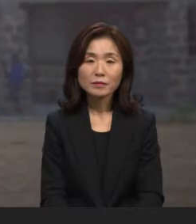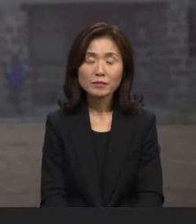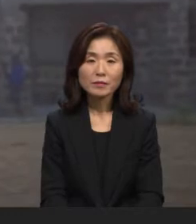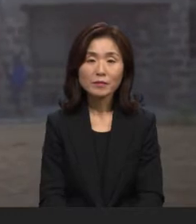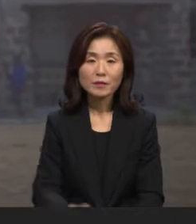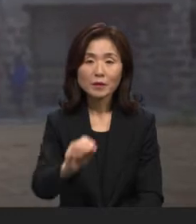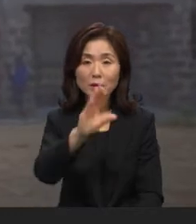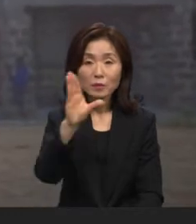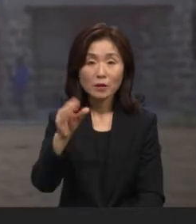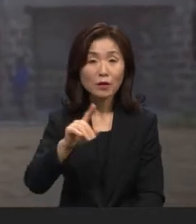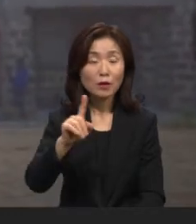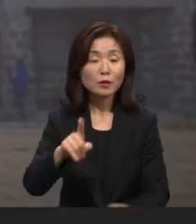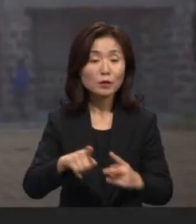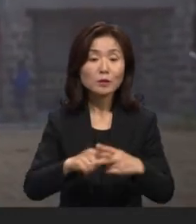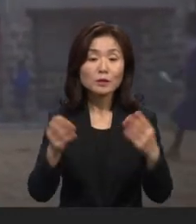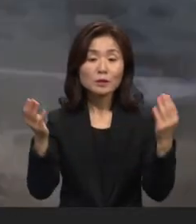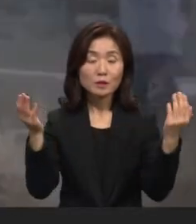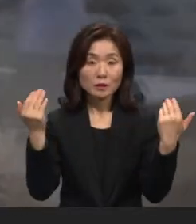아프리카의 한 초등학교.